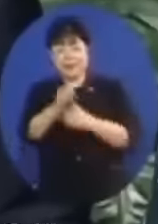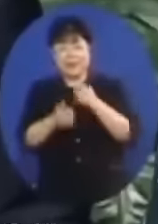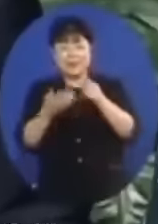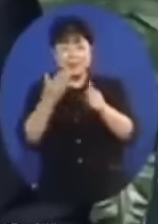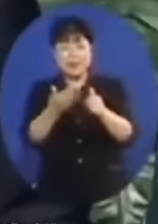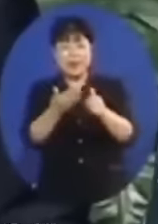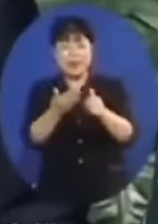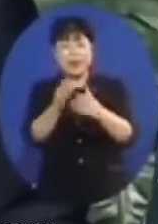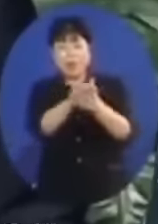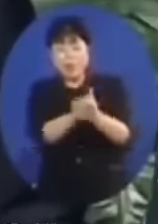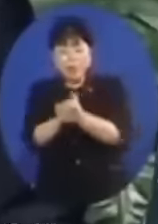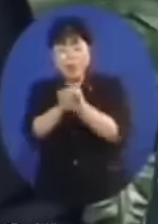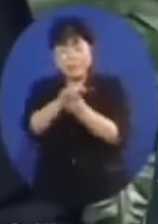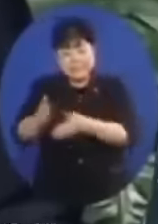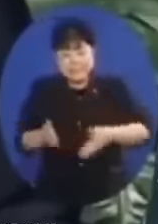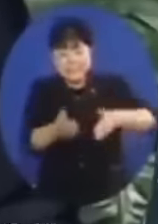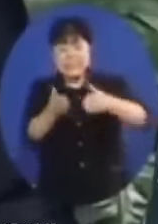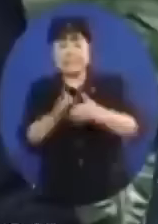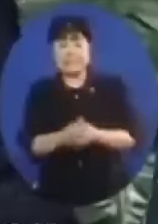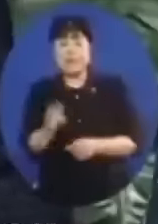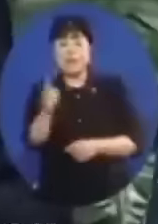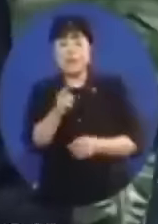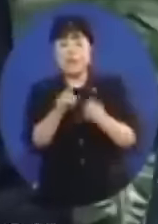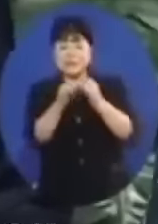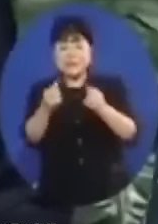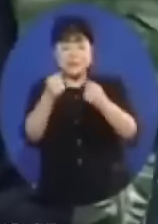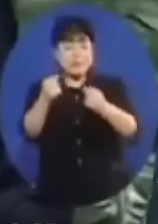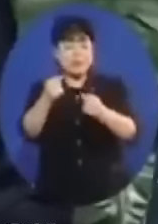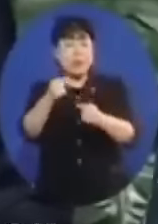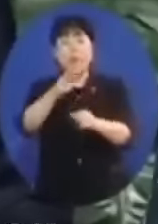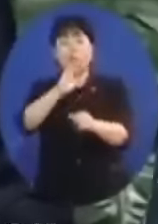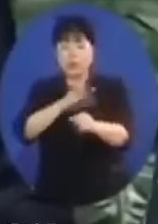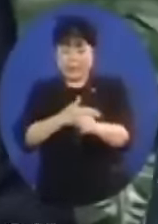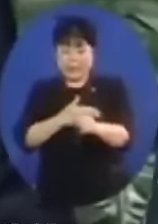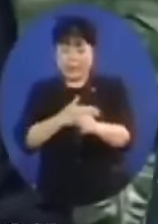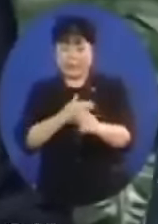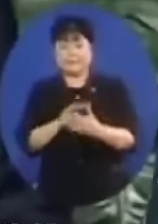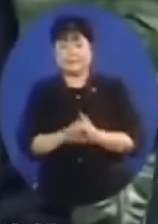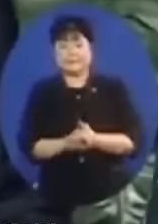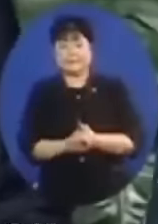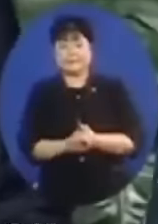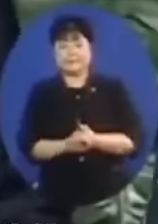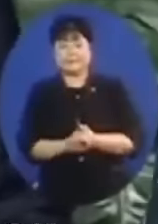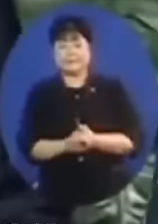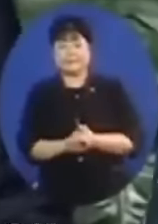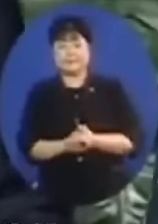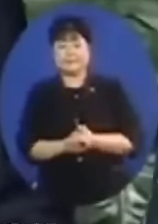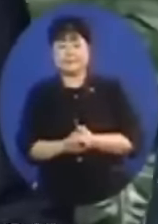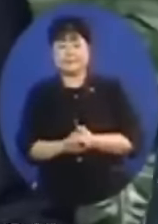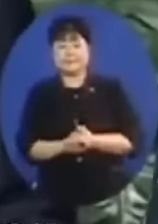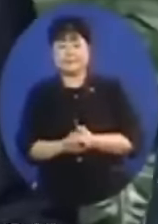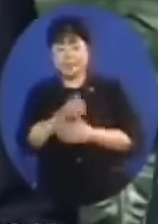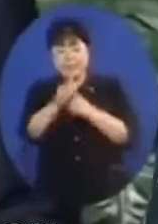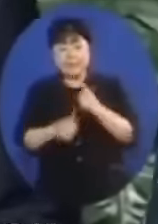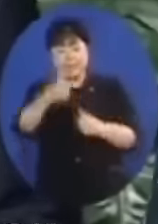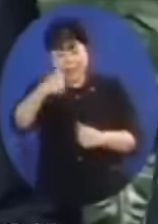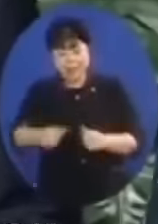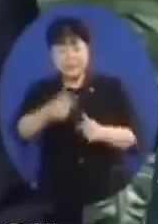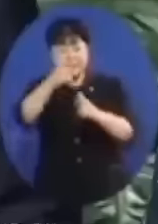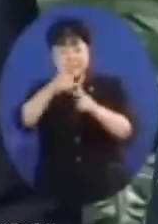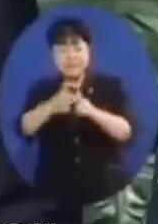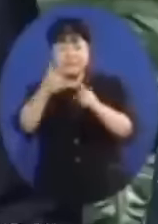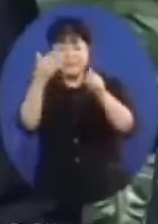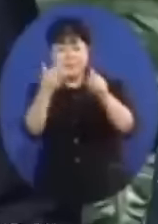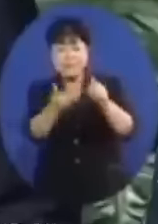하나님과 우리와 화해할 수 있는 길은 인간의 힘으로는 찾을 수 없습니다. 그런데 하나님의 아들